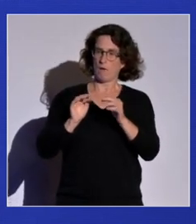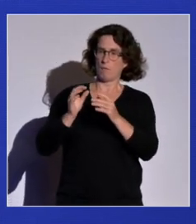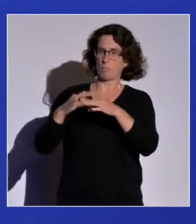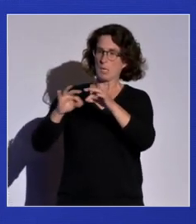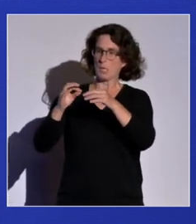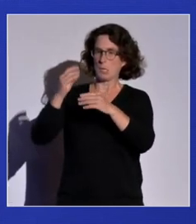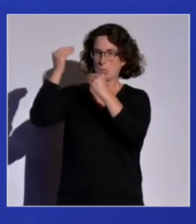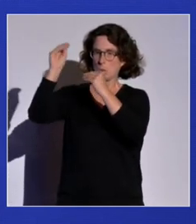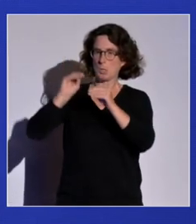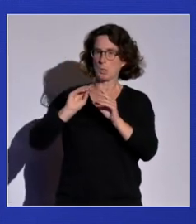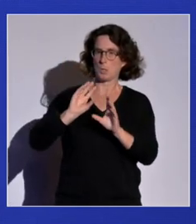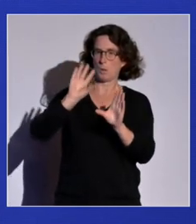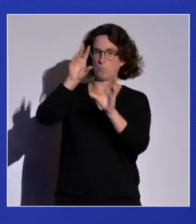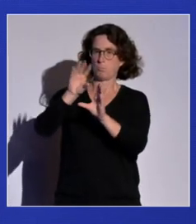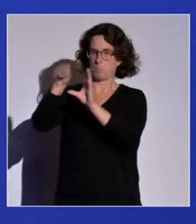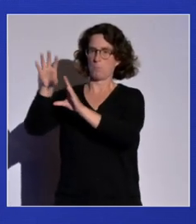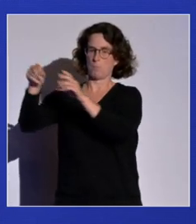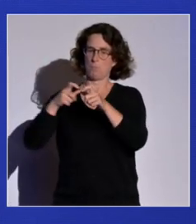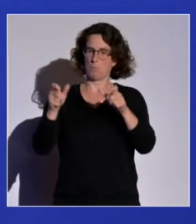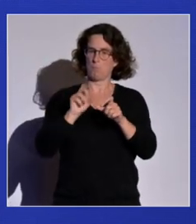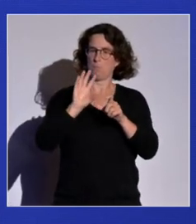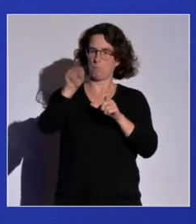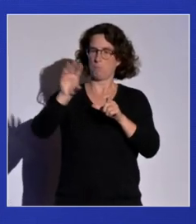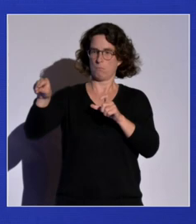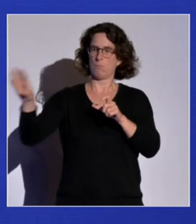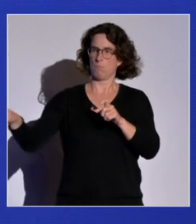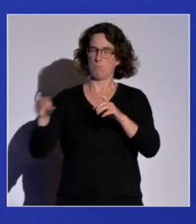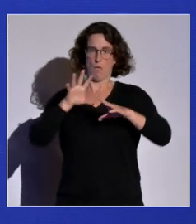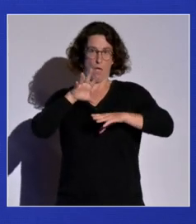acceptées. Parfois, on les a voulus.